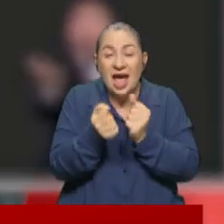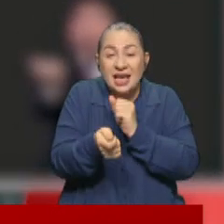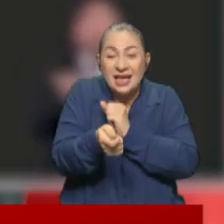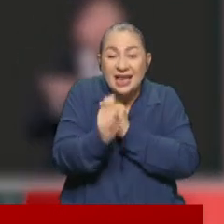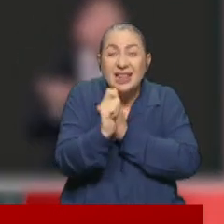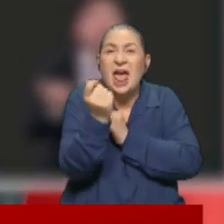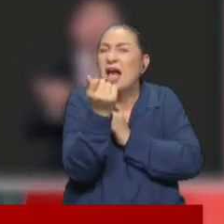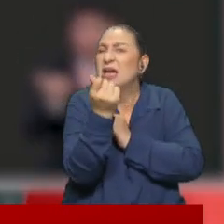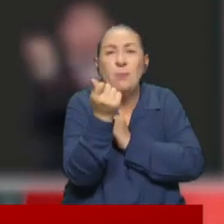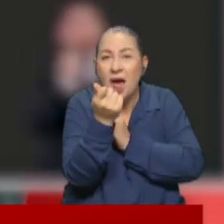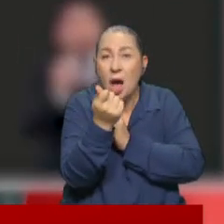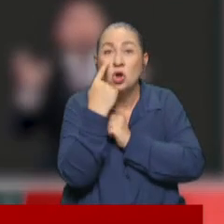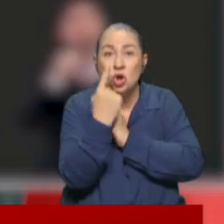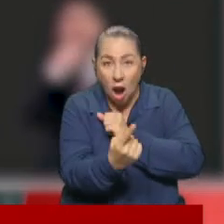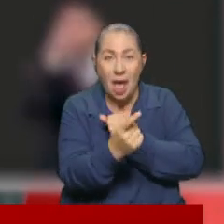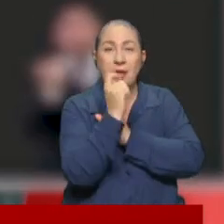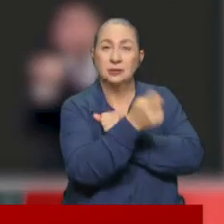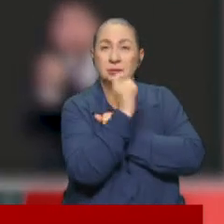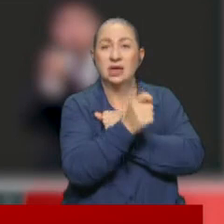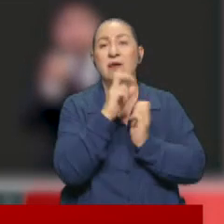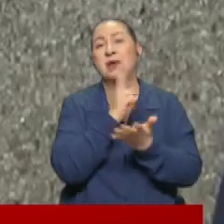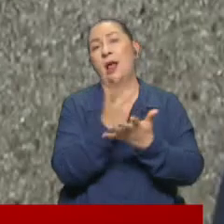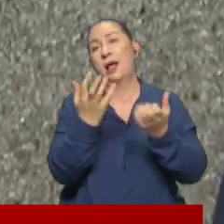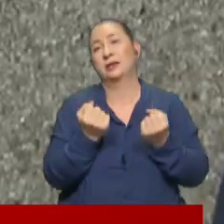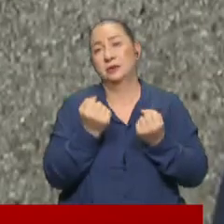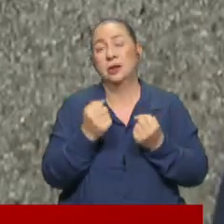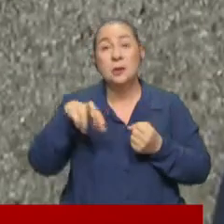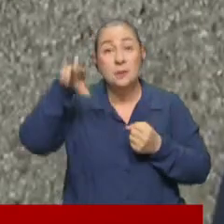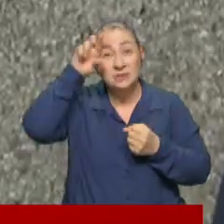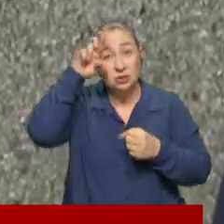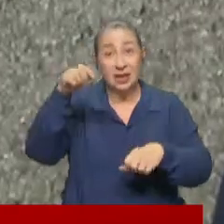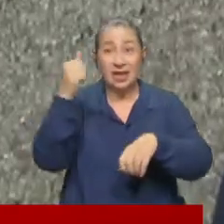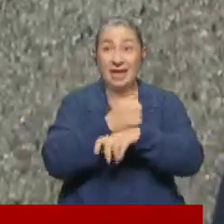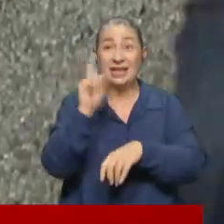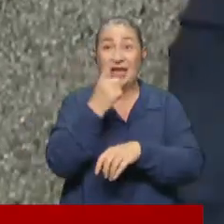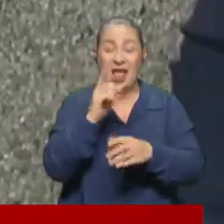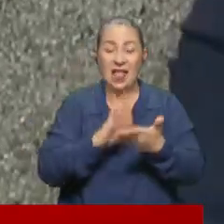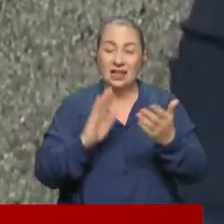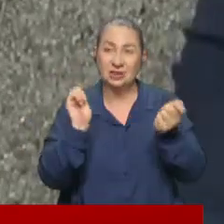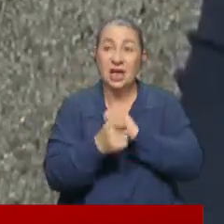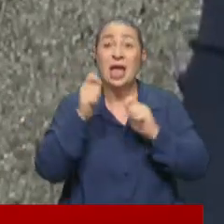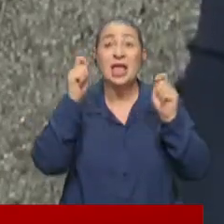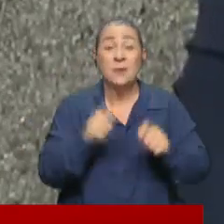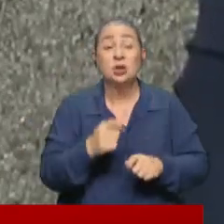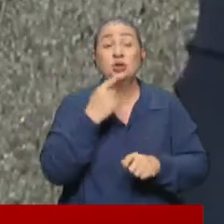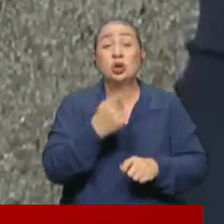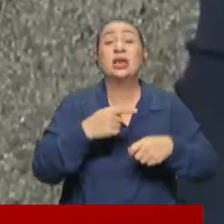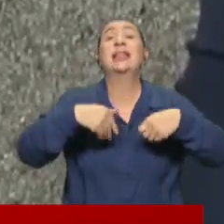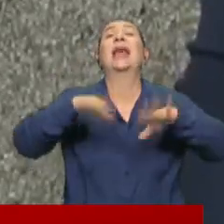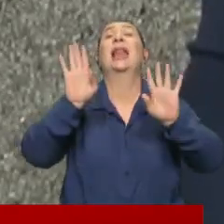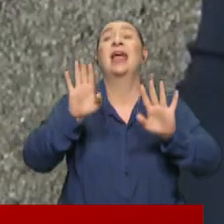kredi rakamı üzerinden yapılmasını kararlaştırdık. Psikolojik iktidar el değiştirdi. Yapacaklarını söyleyen